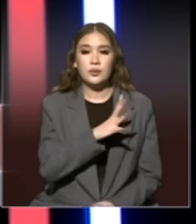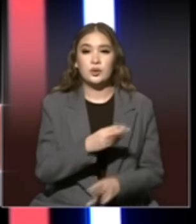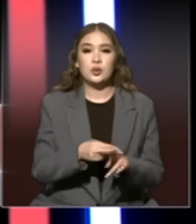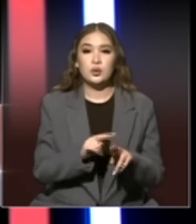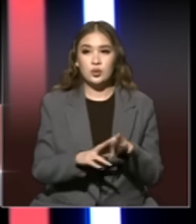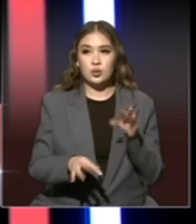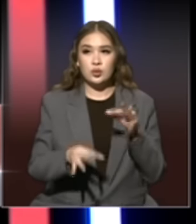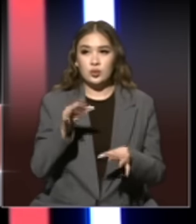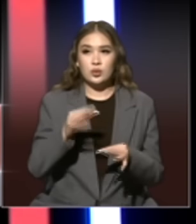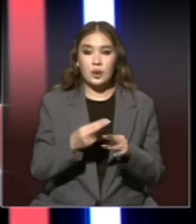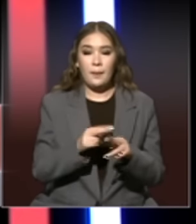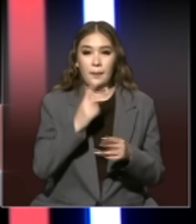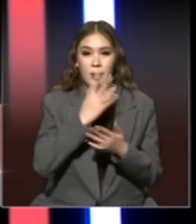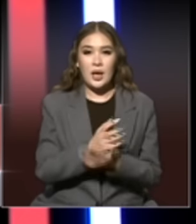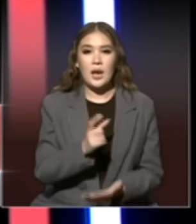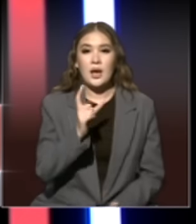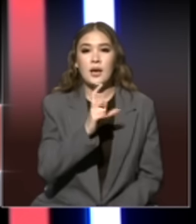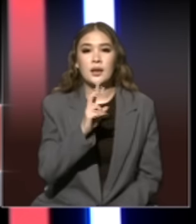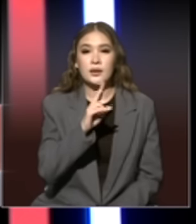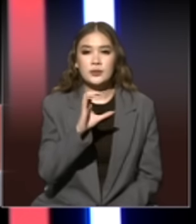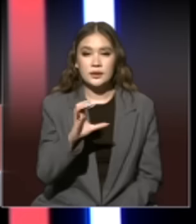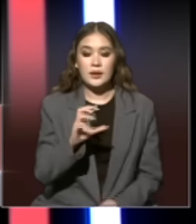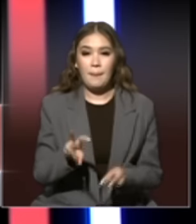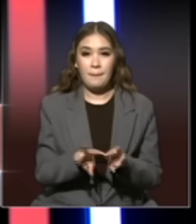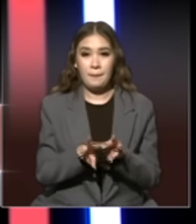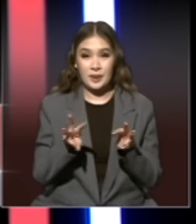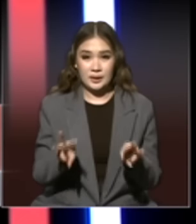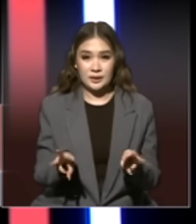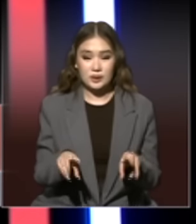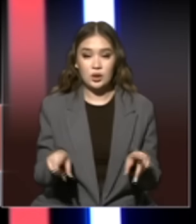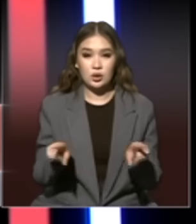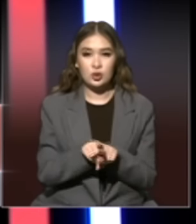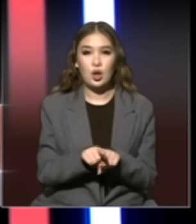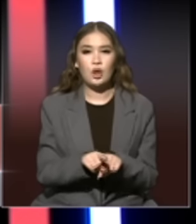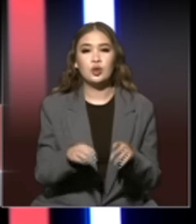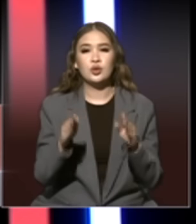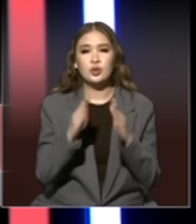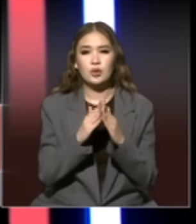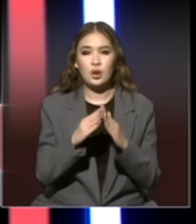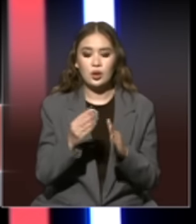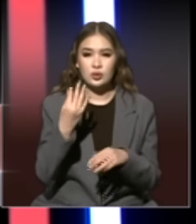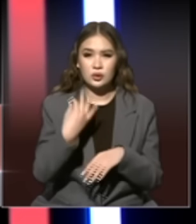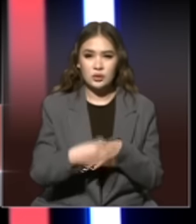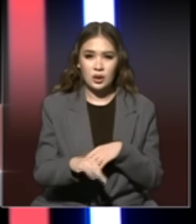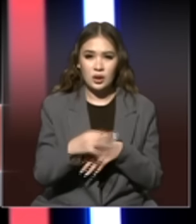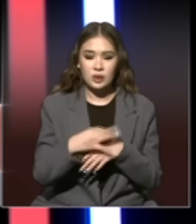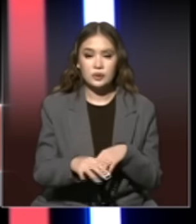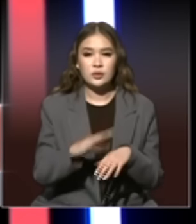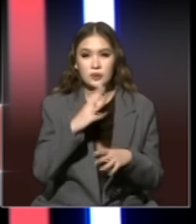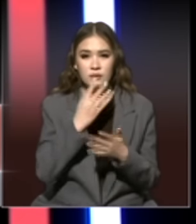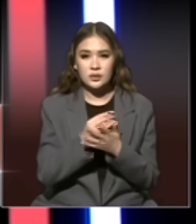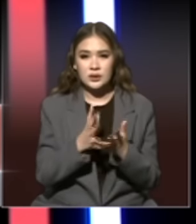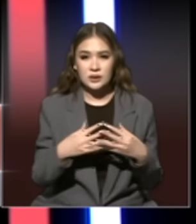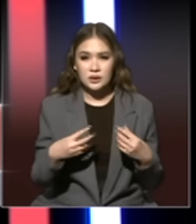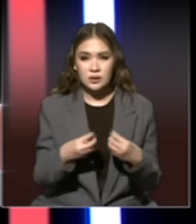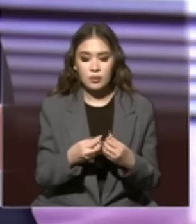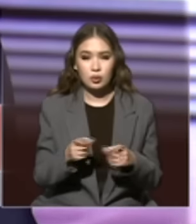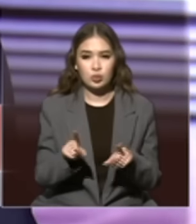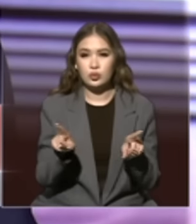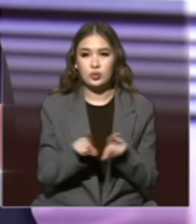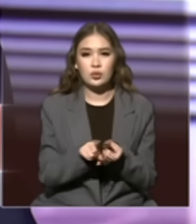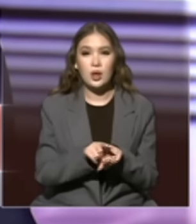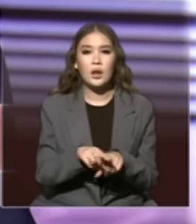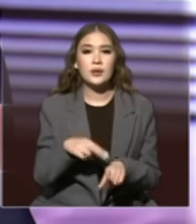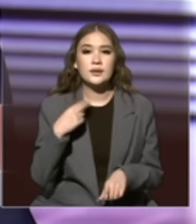Осын экс-министр болсаң да, тұрмыстық зорлық-зомбылыққа барсаң, қылмыстық жауапкершілікке